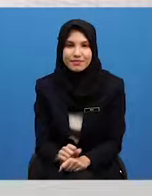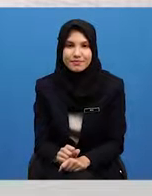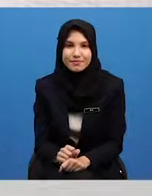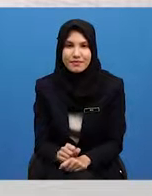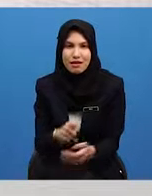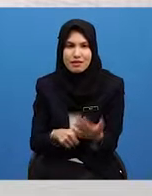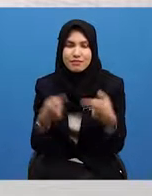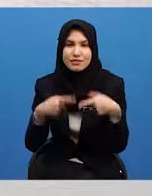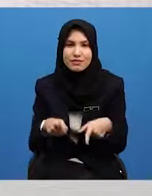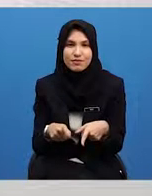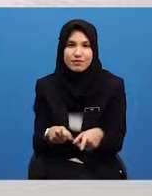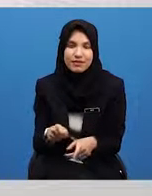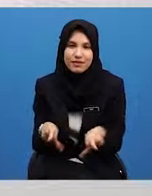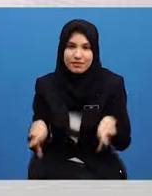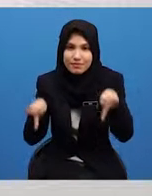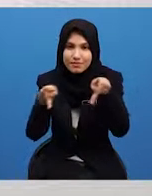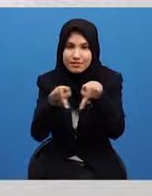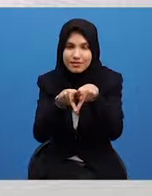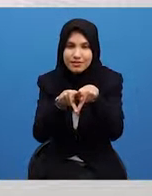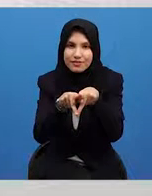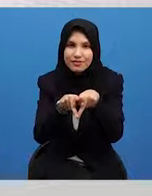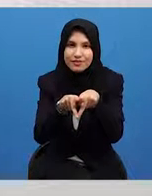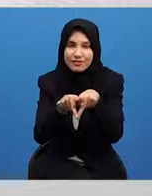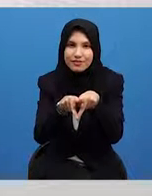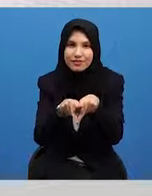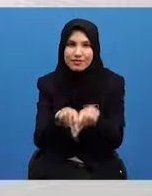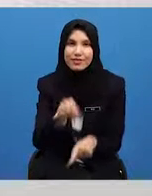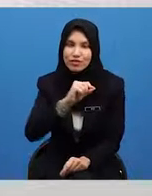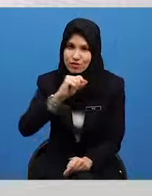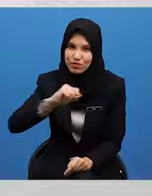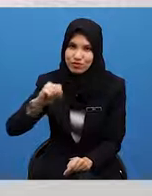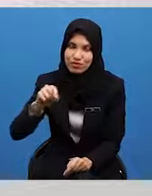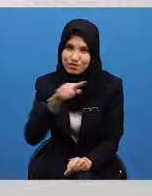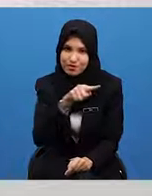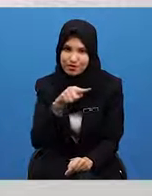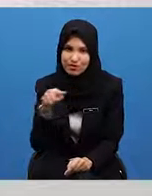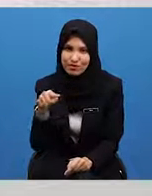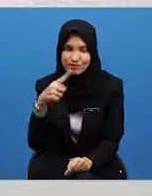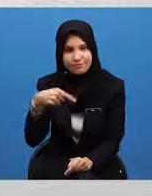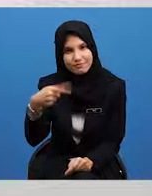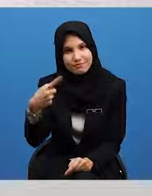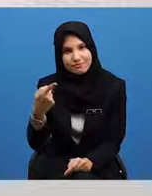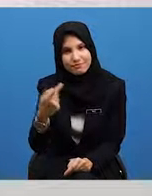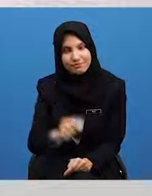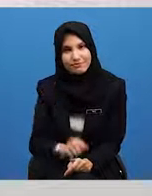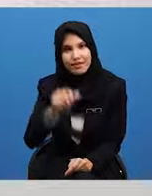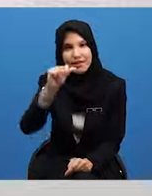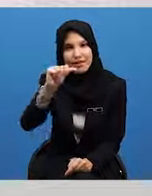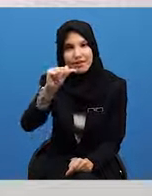pelabuhan. Apakah jawapan yang perlu diisi di ruang tersebut?